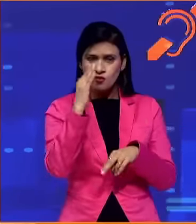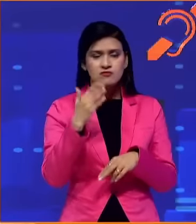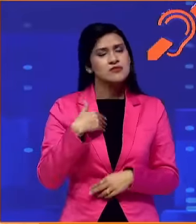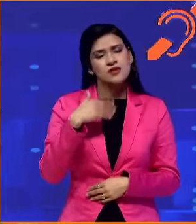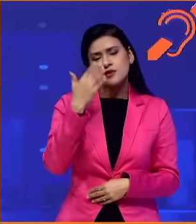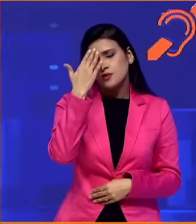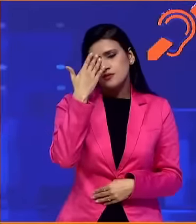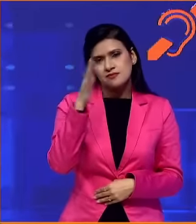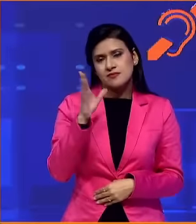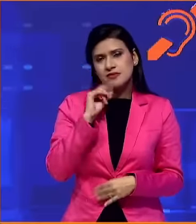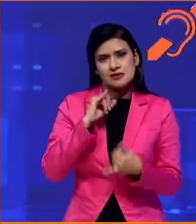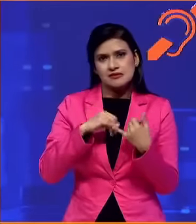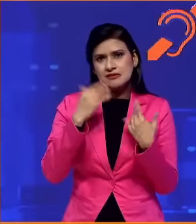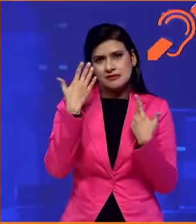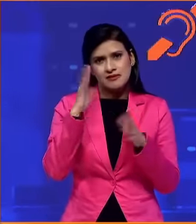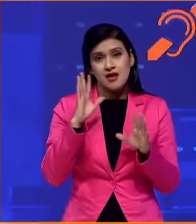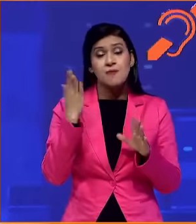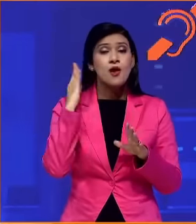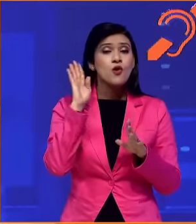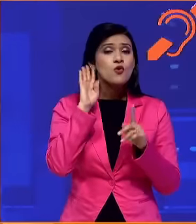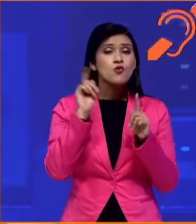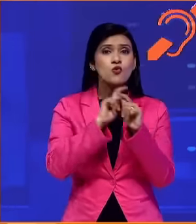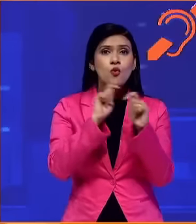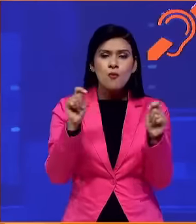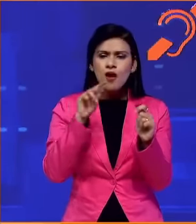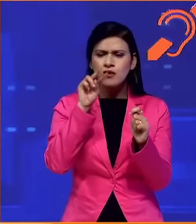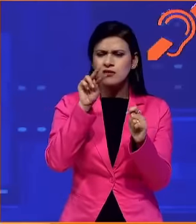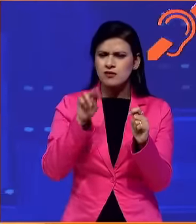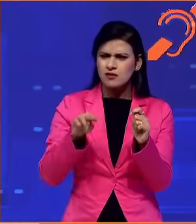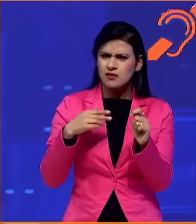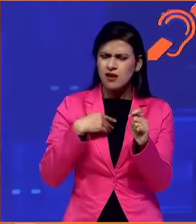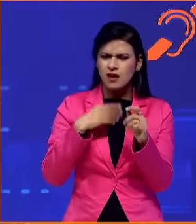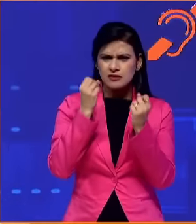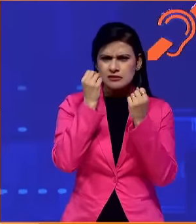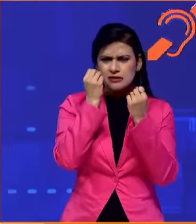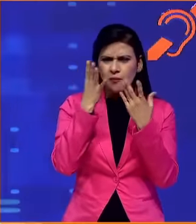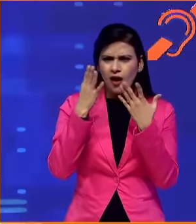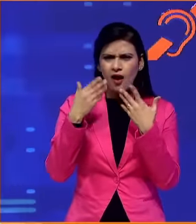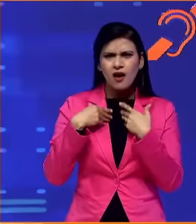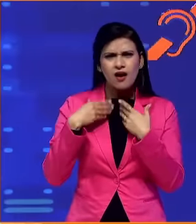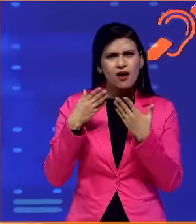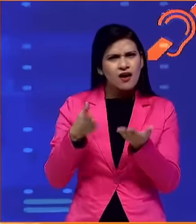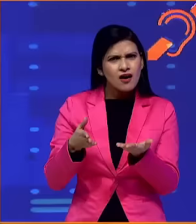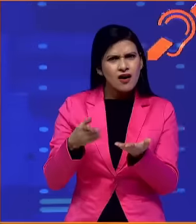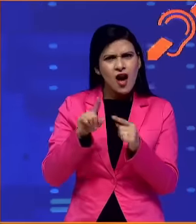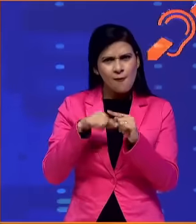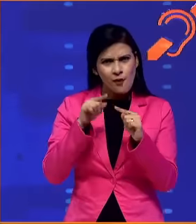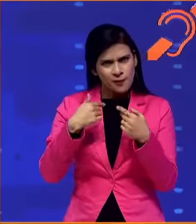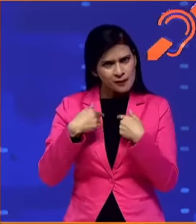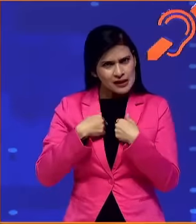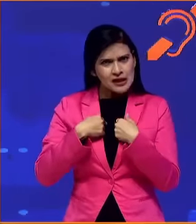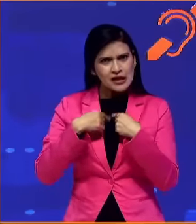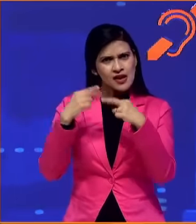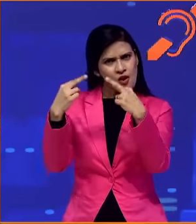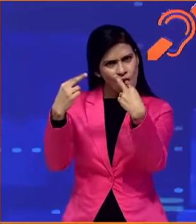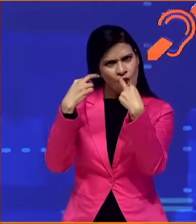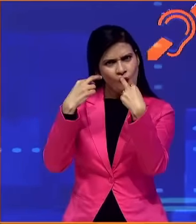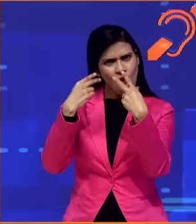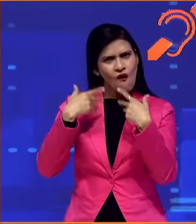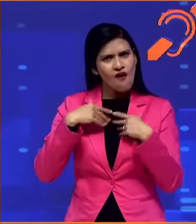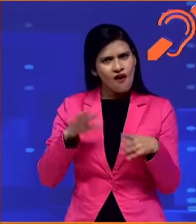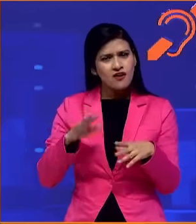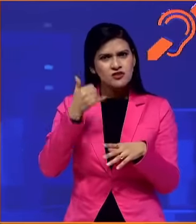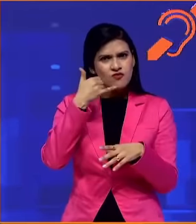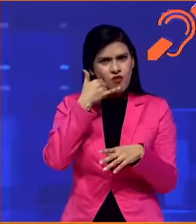मेंकोईजानकारीनहींथी। लेकिनजैसाकिआपनेकहाकिमैंनेइसेअखबारमेंपढ़ा,तो अखबारमेंइसेपढ़करमुझेनिश्चितरूपसेथोड़ाआश्चर्यहुआ। तोक्याआपनेकभीजाकर